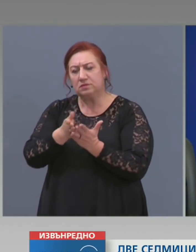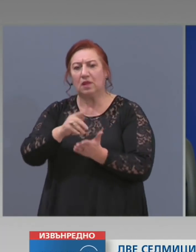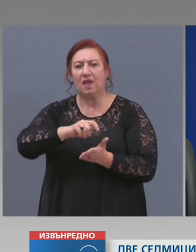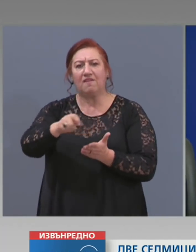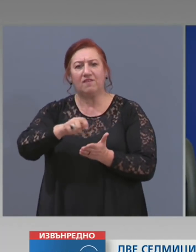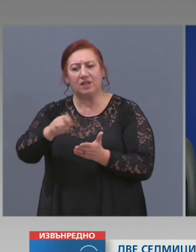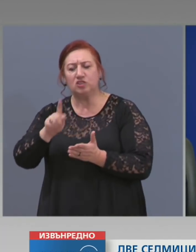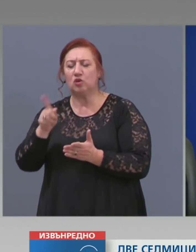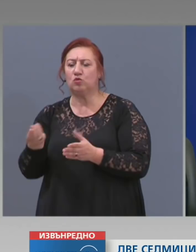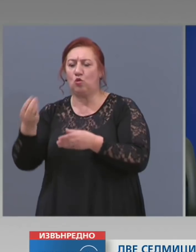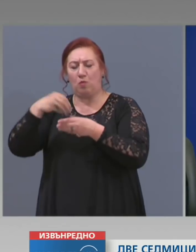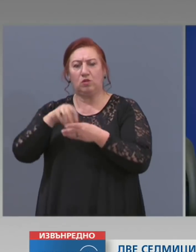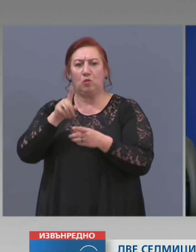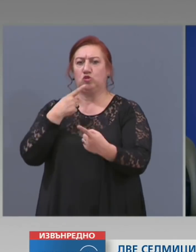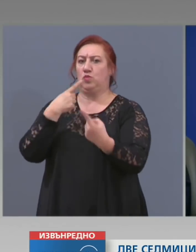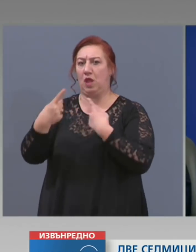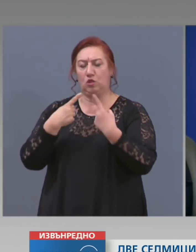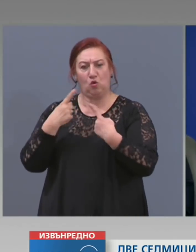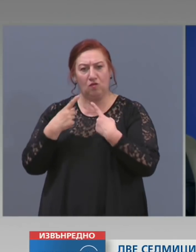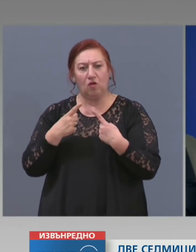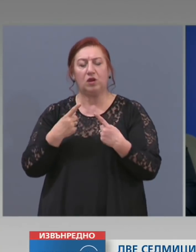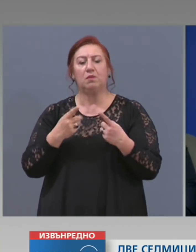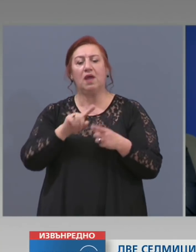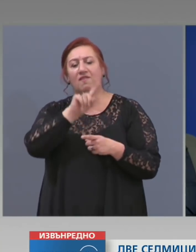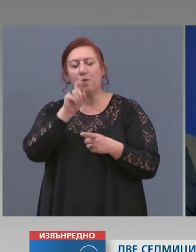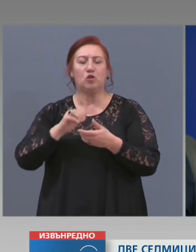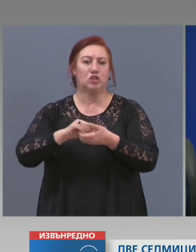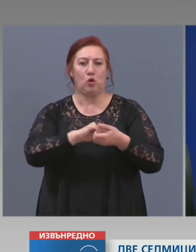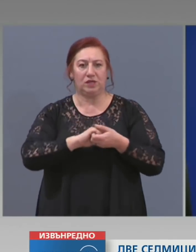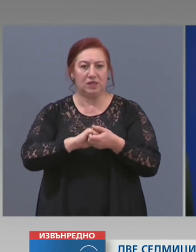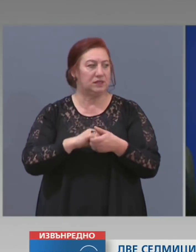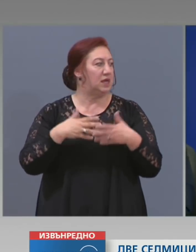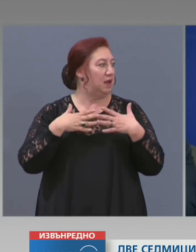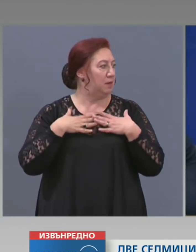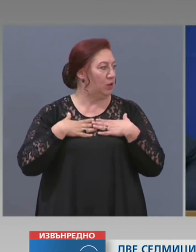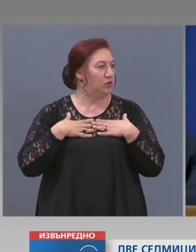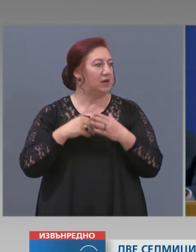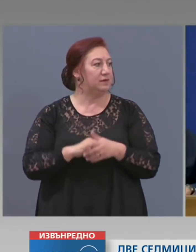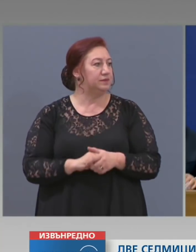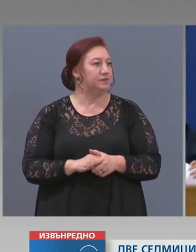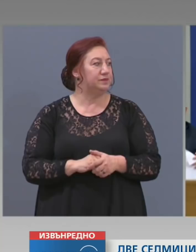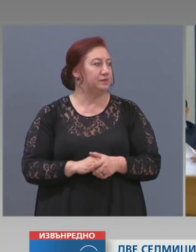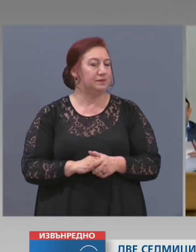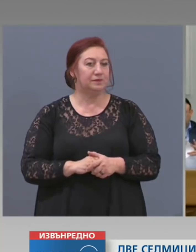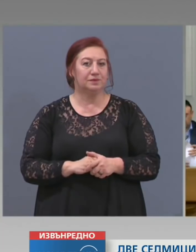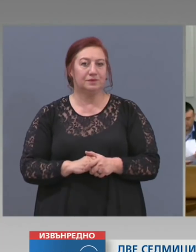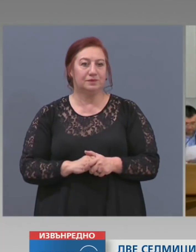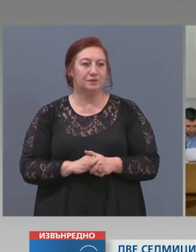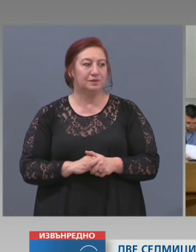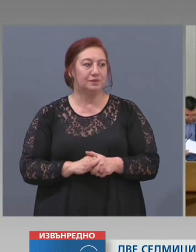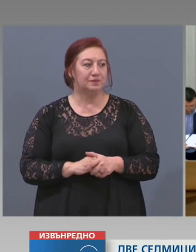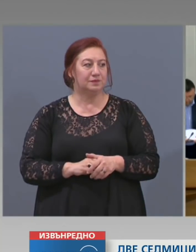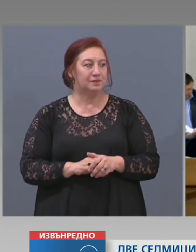по договаряне и така нататък във форс-мажор. Да. Колко се премиер Дончев, част обществена поръчка ли ще бъде или как?